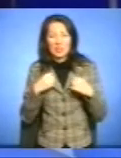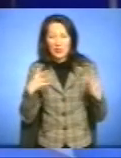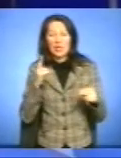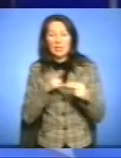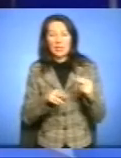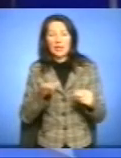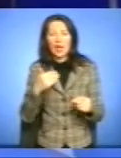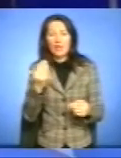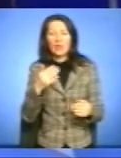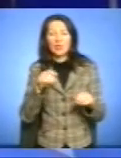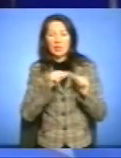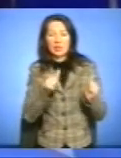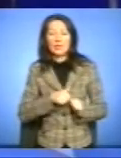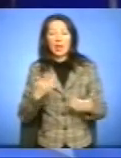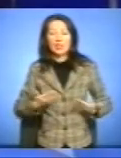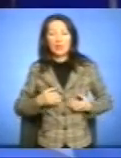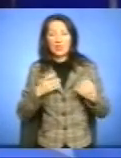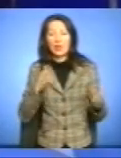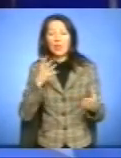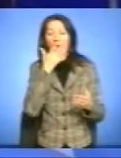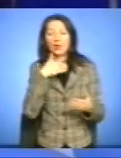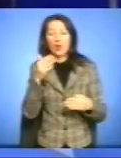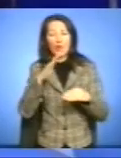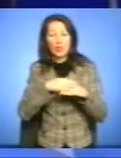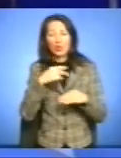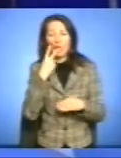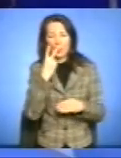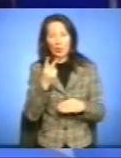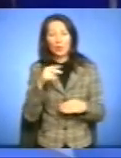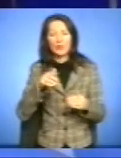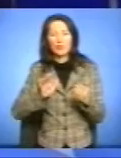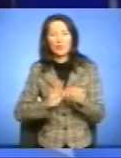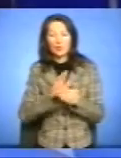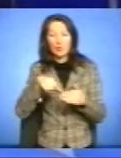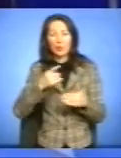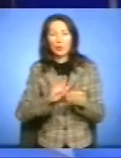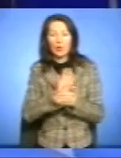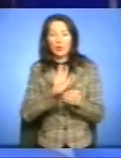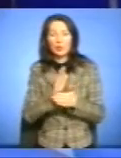серцях завжди живе свято. Гарного вам вечора і побачимось у наступних випусках «Вістей».